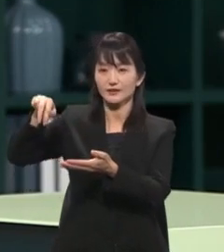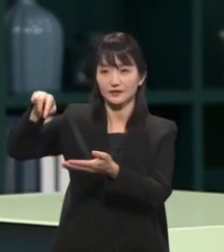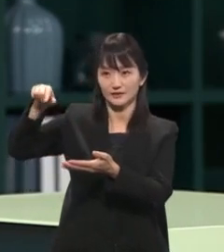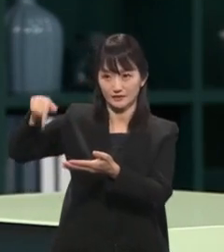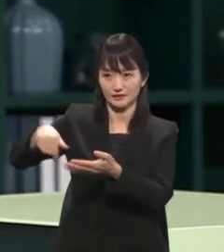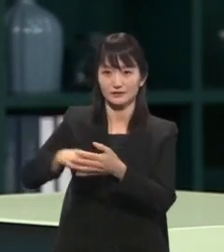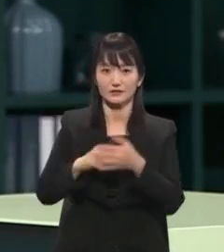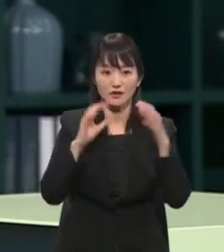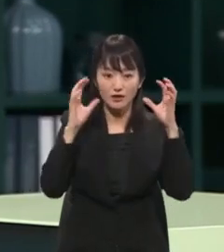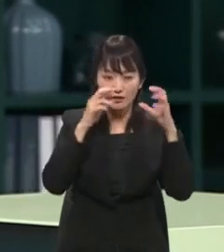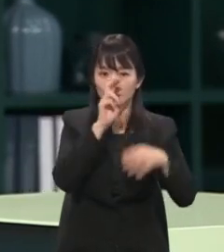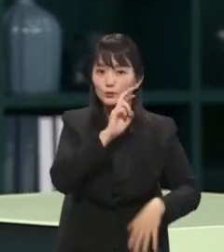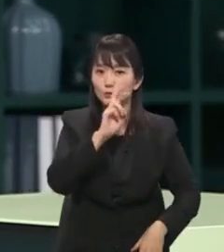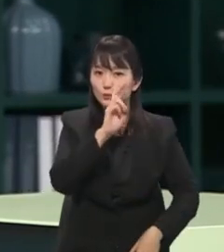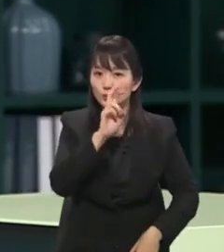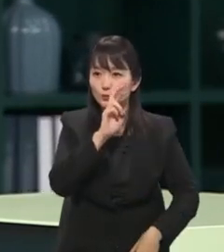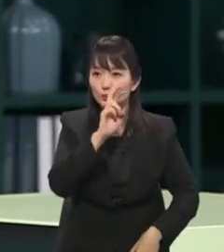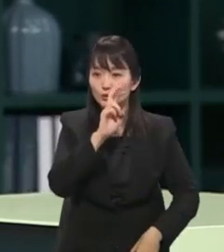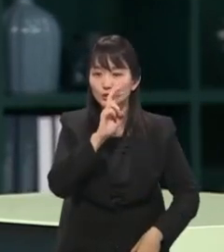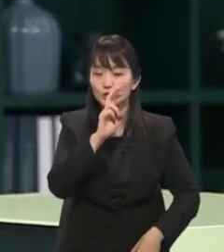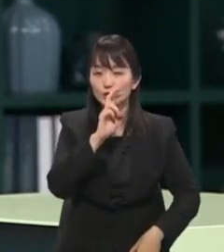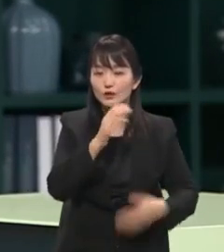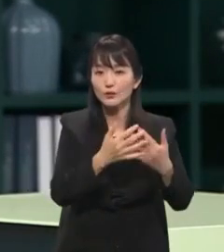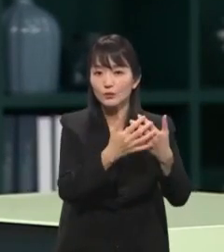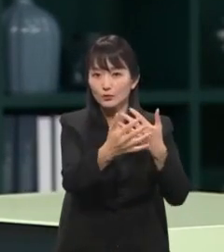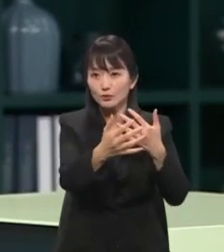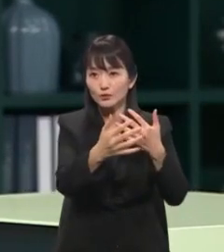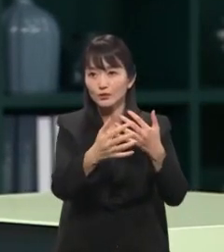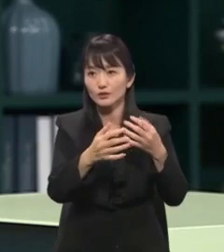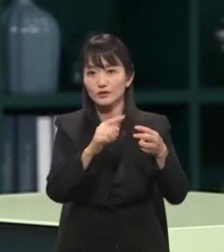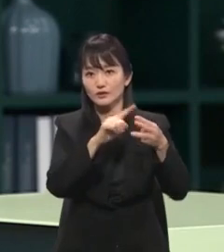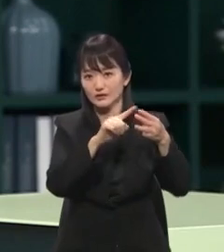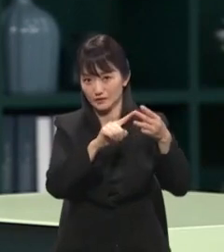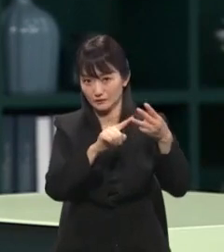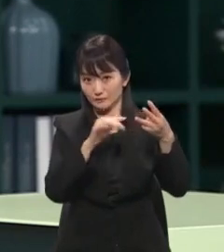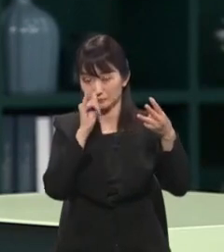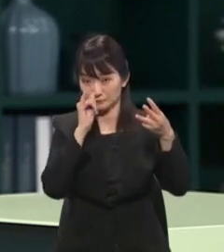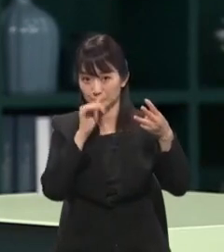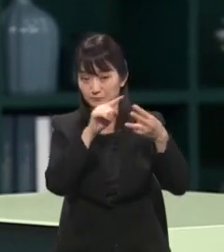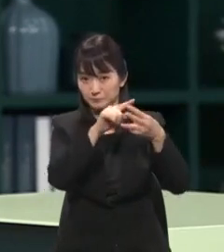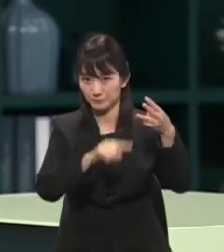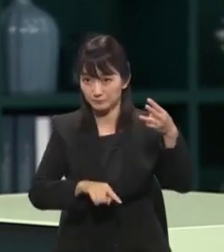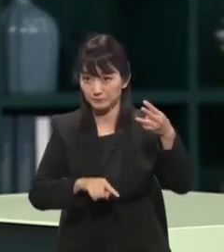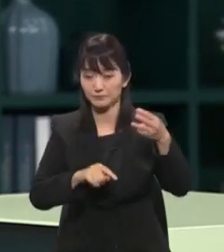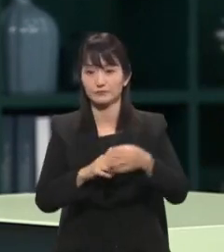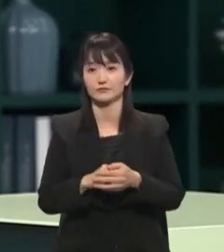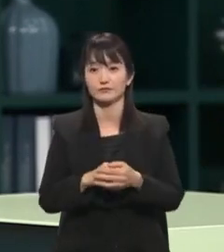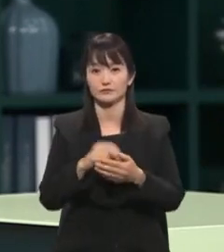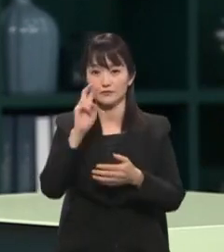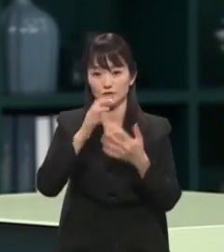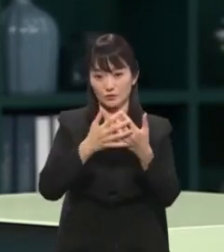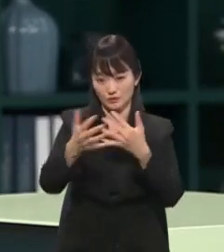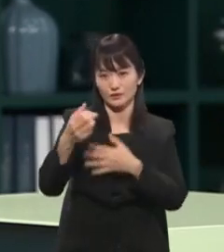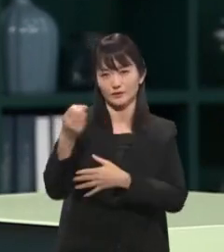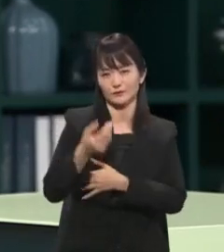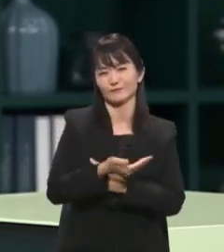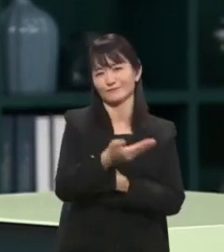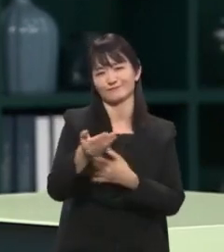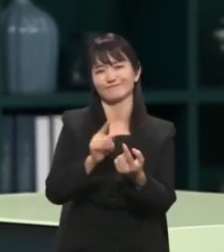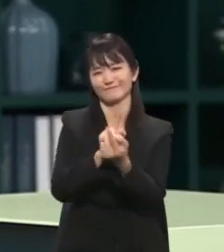어린이 노래 어린이들을 위한 공연 이 부분을 따로 하려고 합니다. 앞으로는 공연으로 여러분을 자주